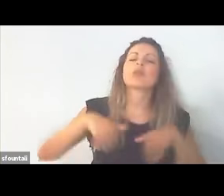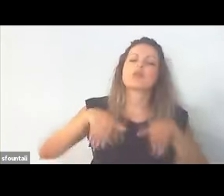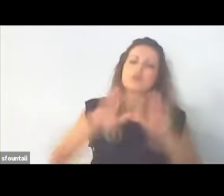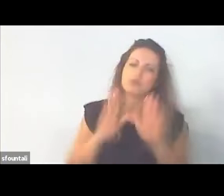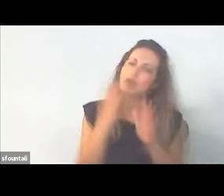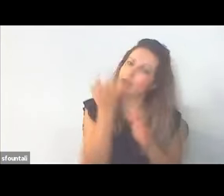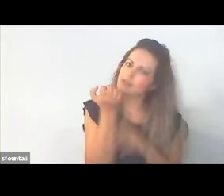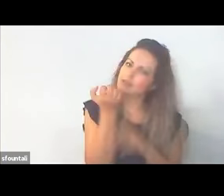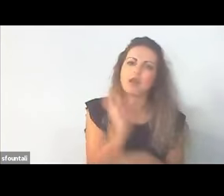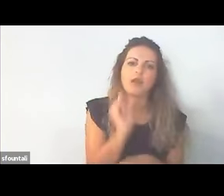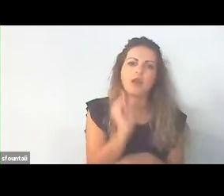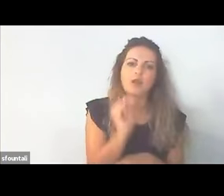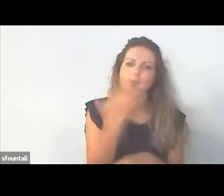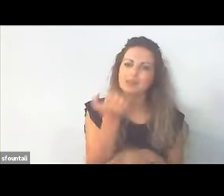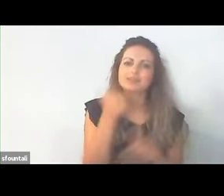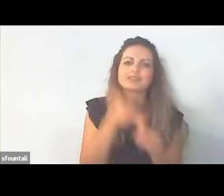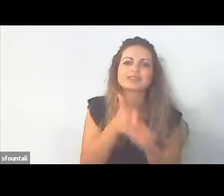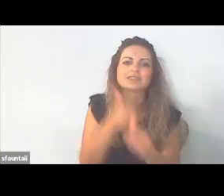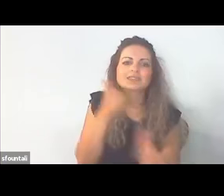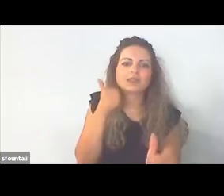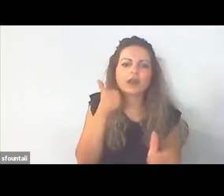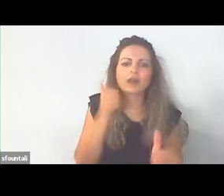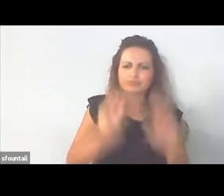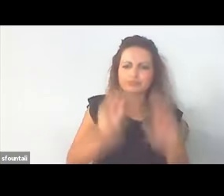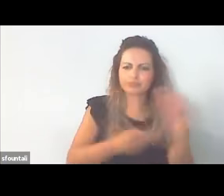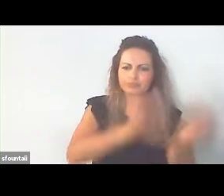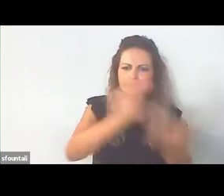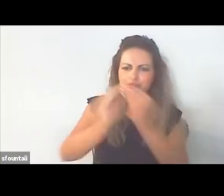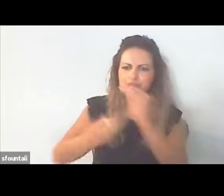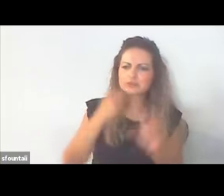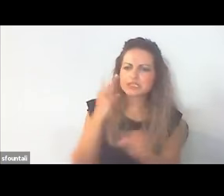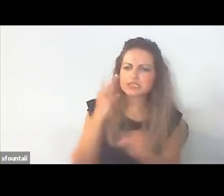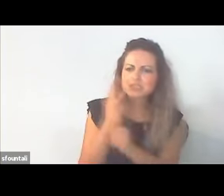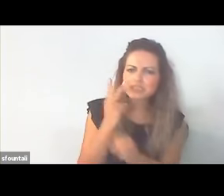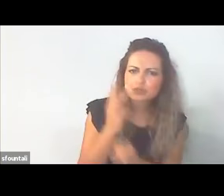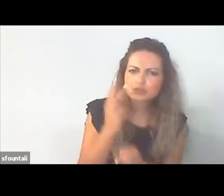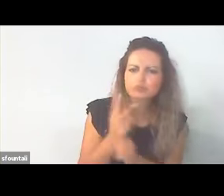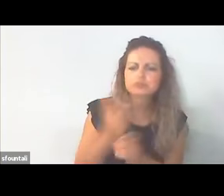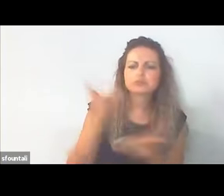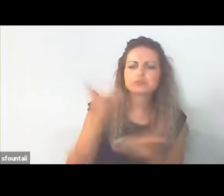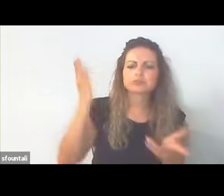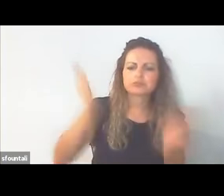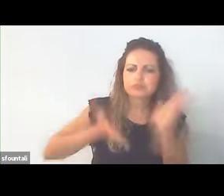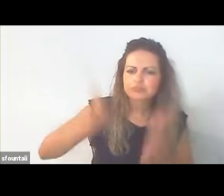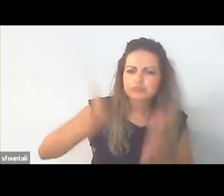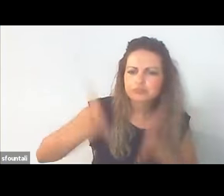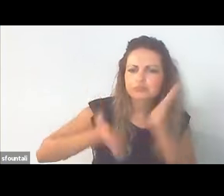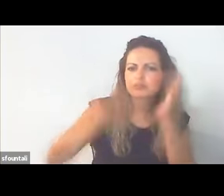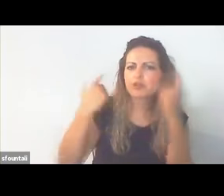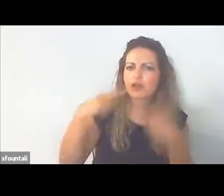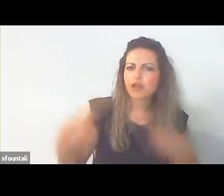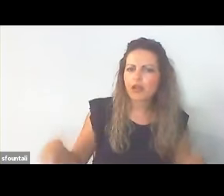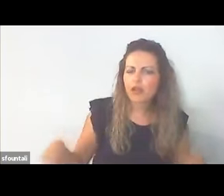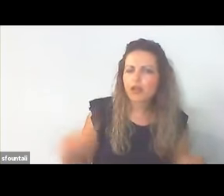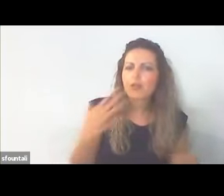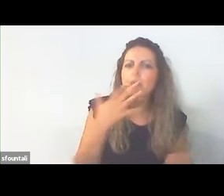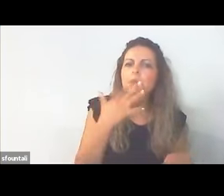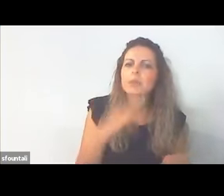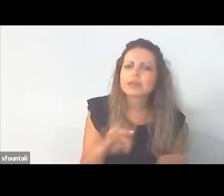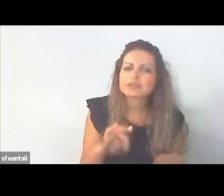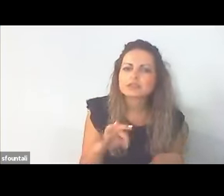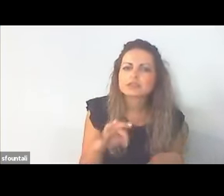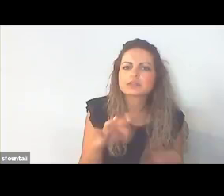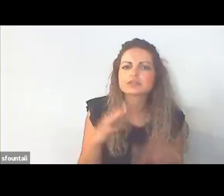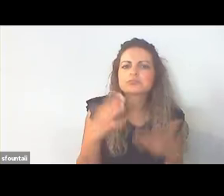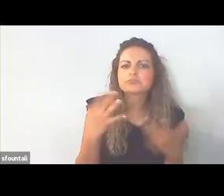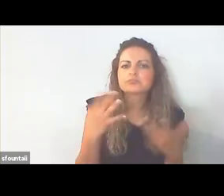μια σειρά από φαινόμενα σεξισμού, έμφυλης βίας, έξαρσης συνδεκογενειακής βίας, ακόμα και γυναικοκτονιών, οι